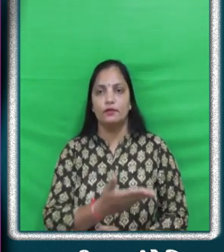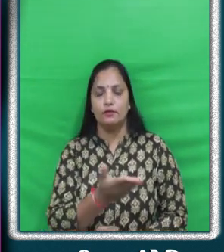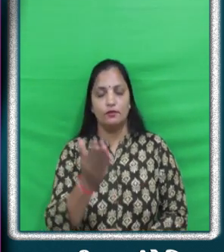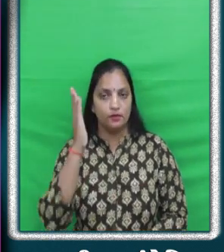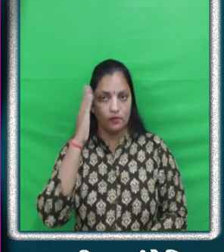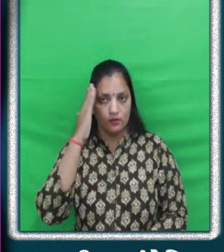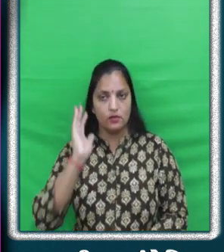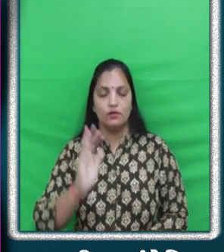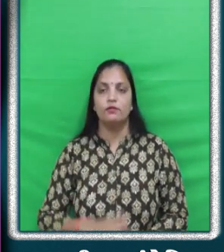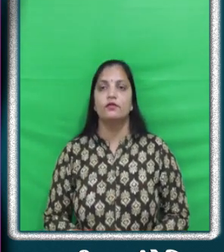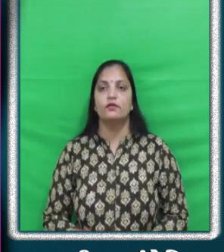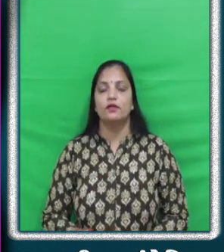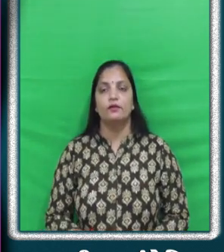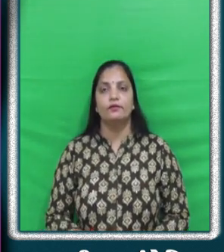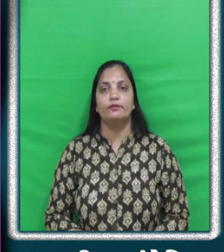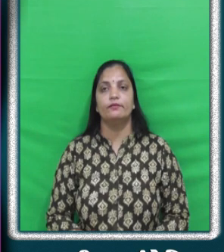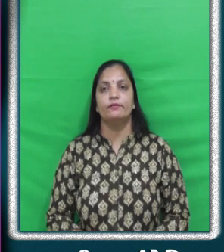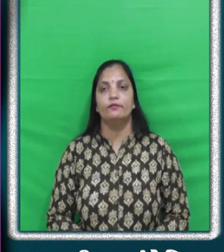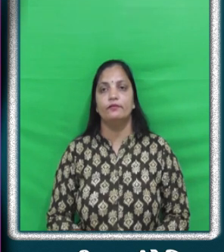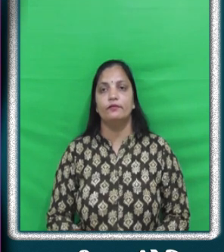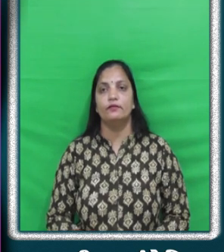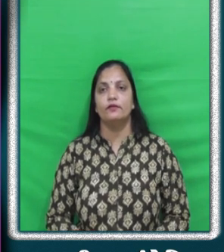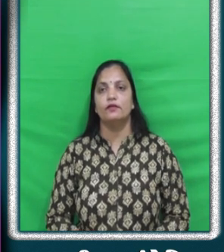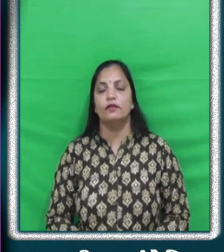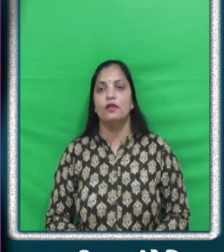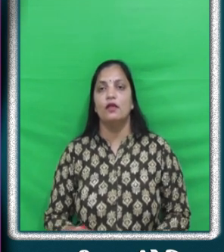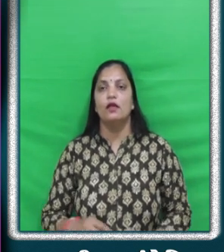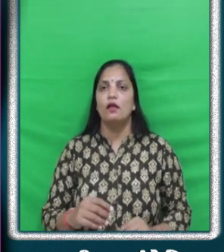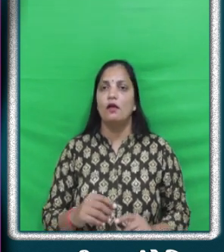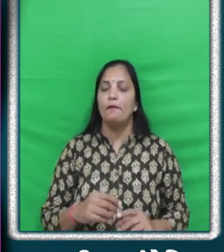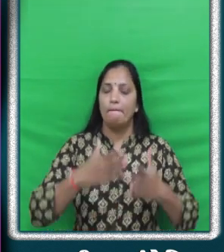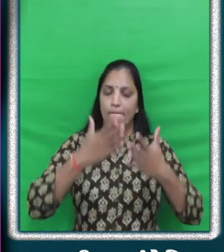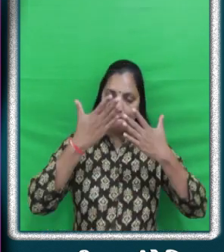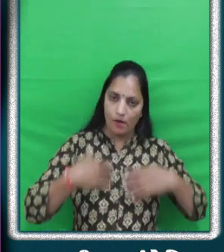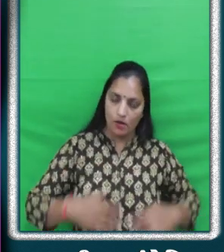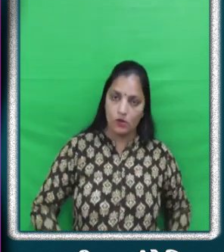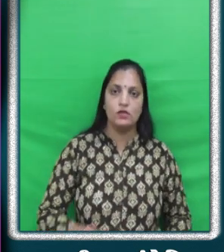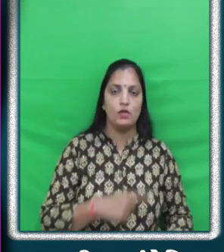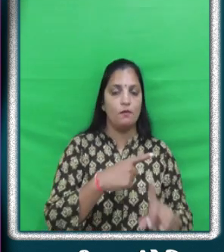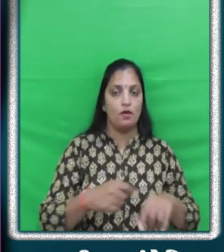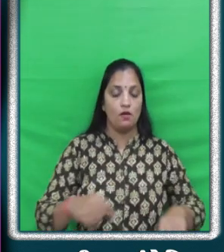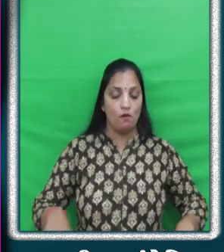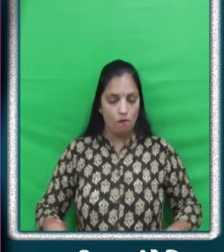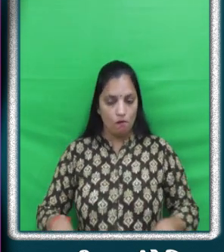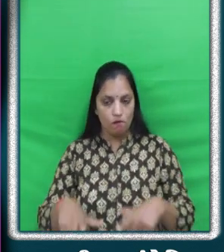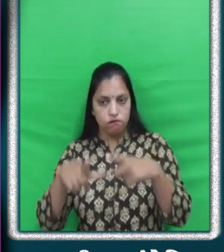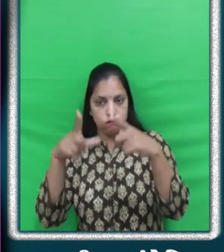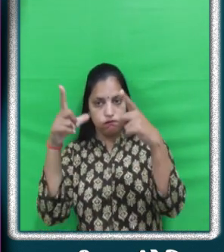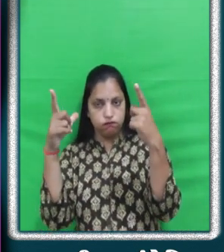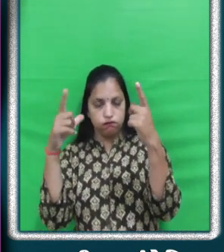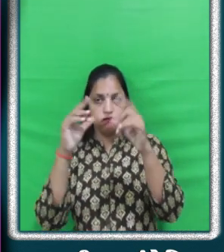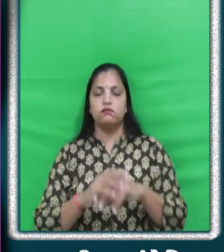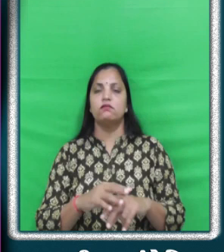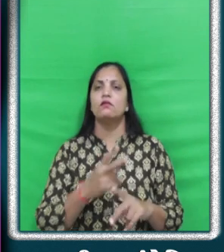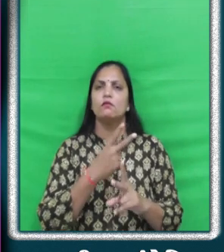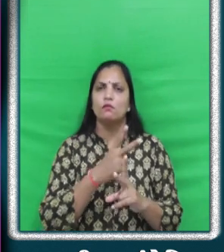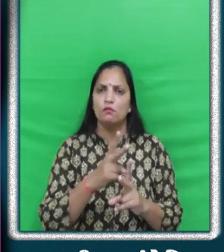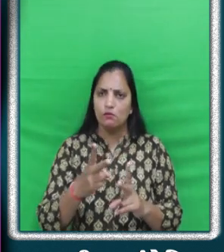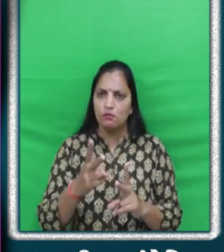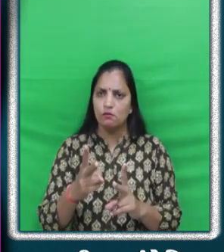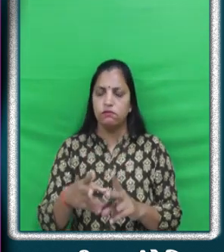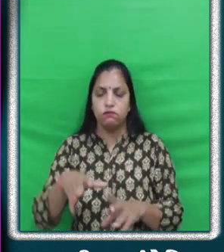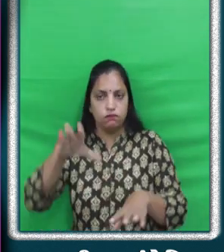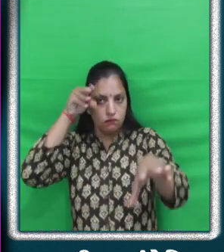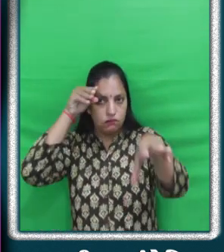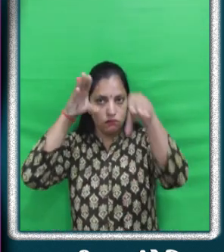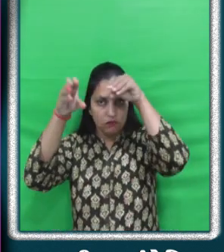તમને સમજાય તો તમને સમજાઈ ગયું હોય મનુષ્યમાં ઉત્સર્જન, વનસ્પતિમાં ઉત્સર્જન, વનસ્પતિના વહન જે આપણે આજે ભણ્યા,